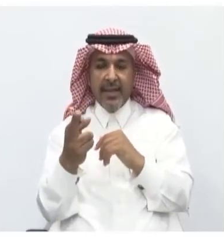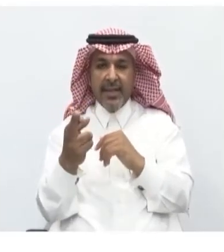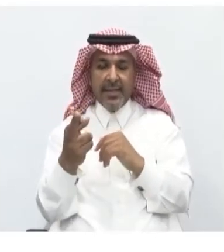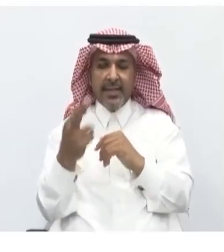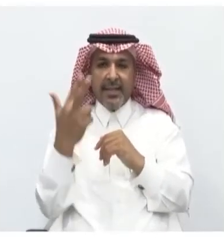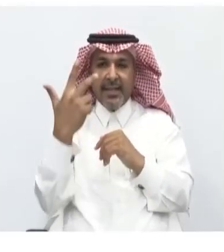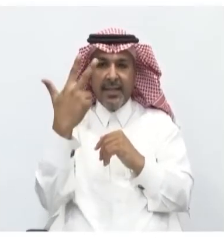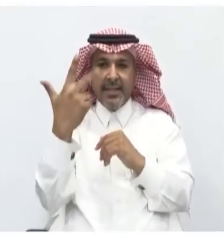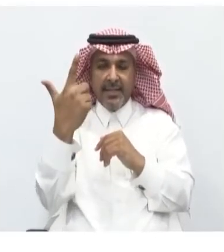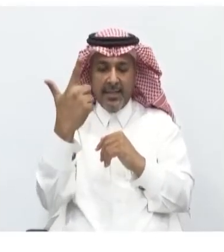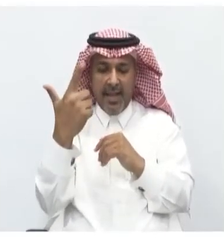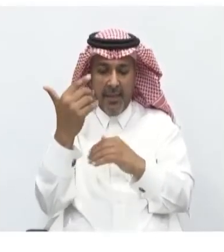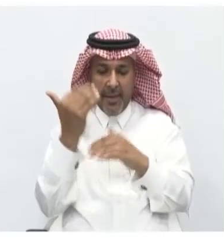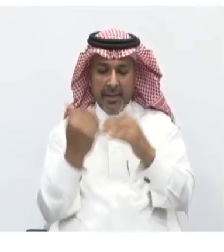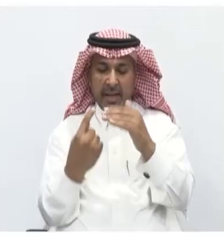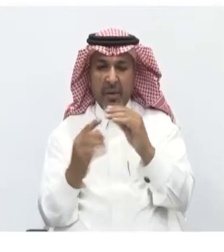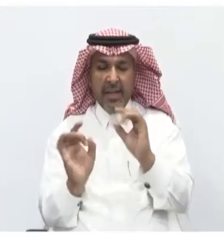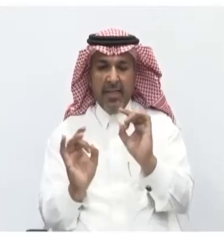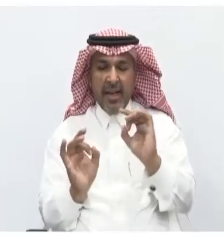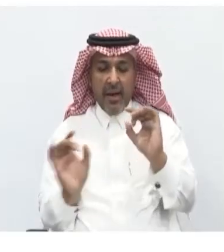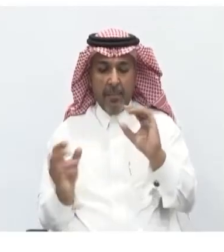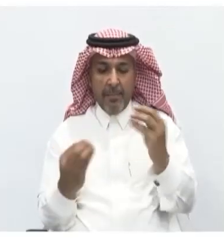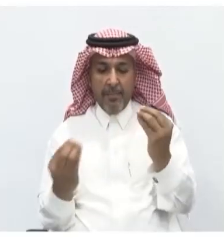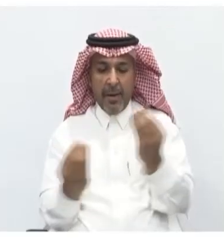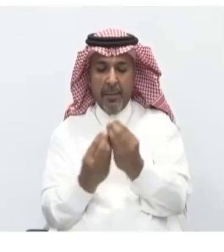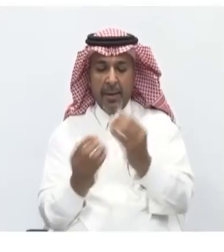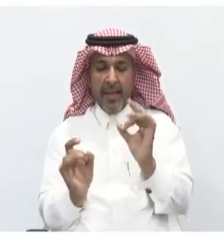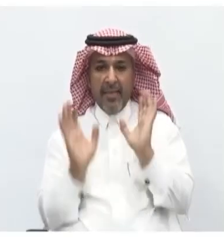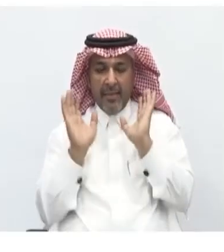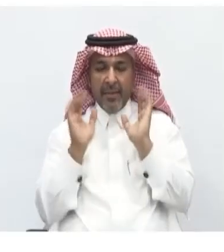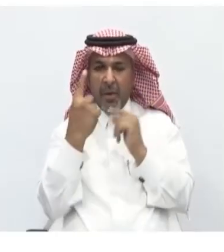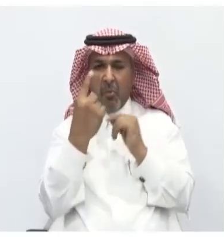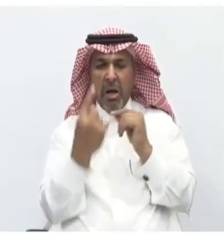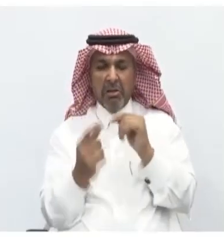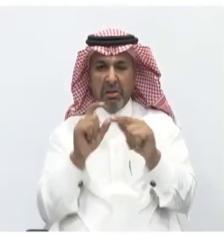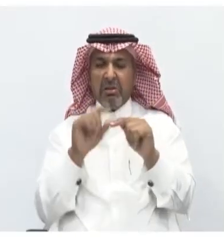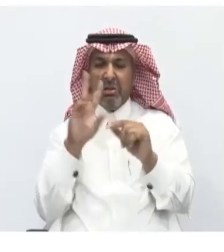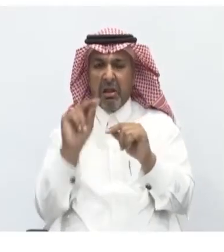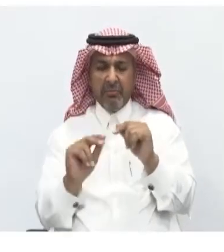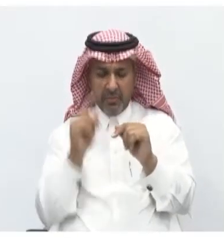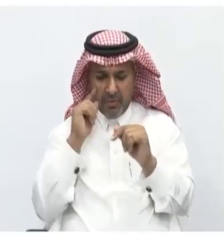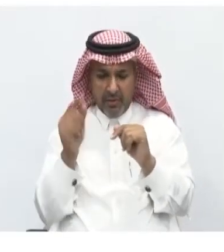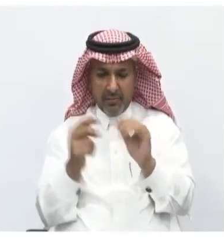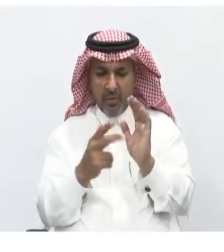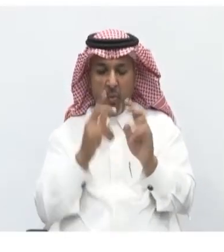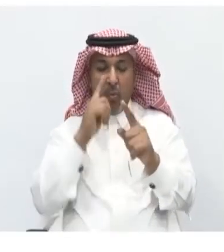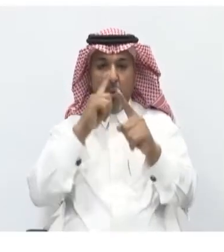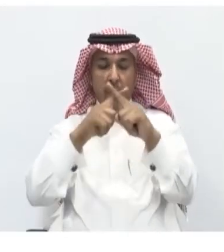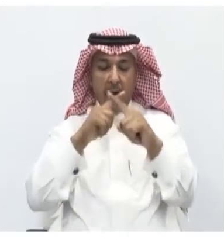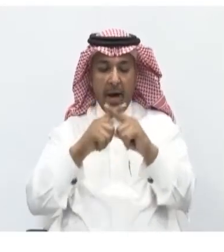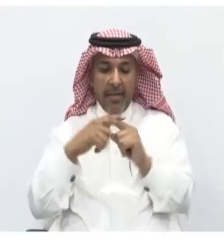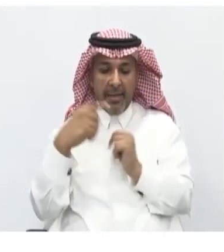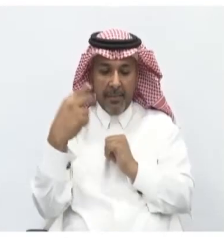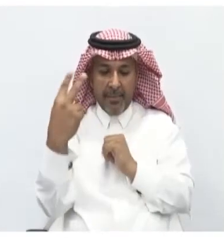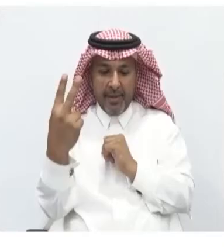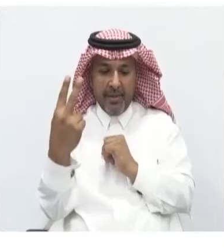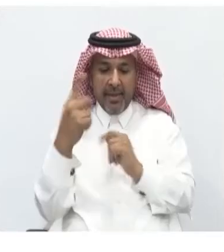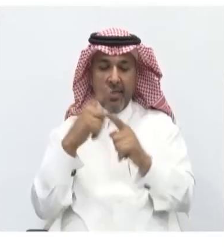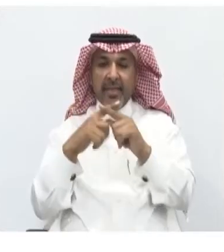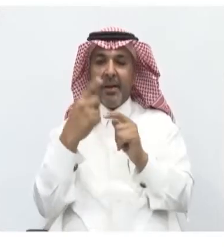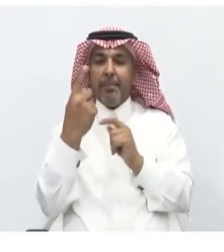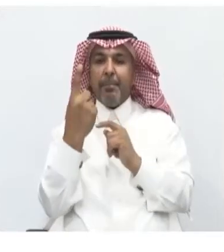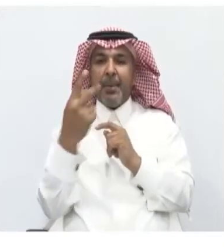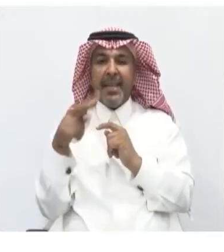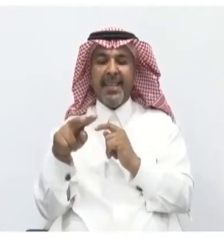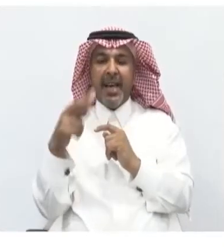نفس الطريقه لا نريد المولات نريد الجرامات ستضرب اثنين في 159.7 سيعطيني